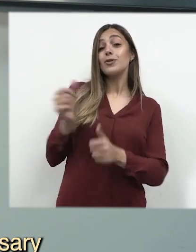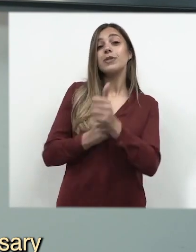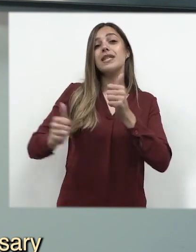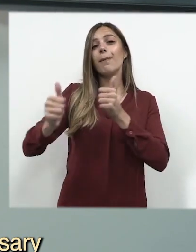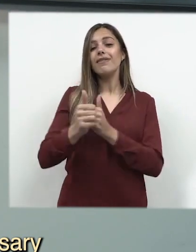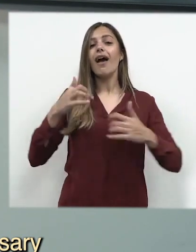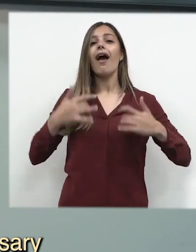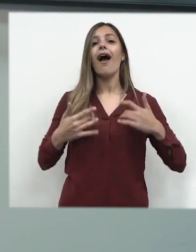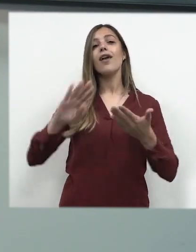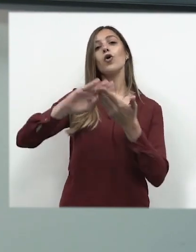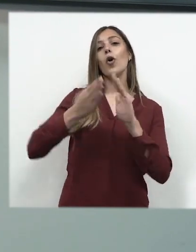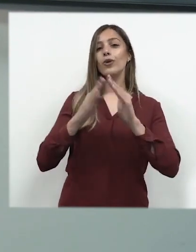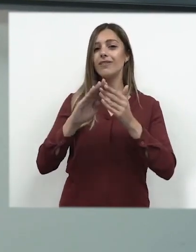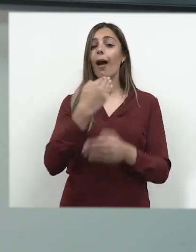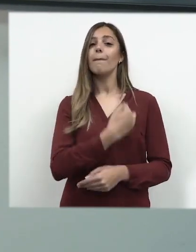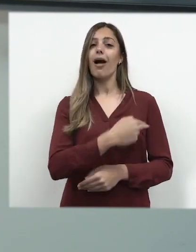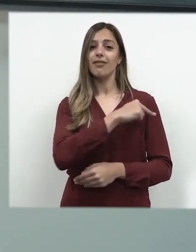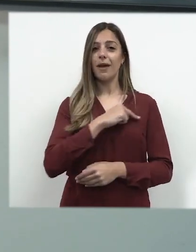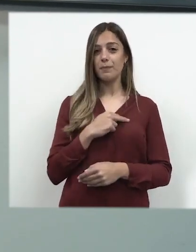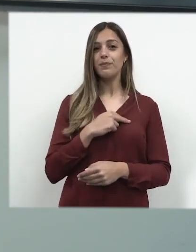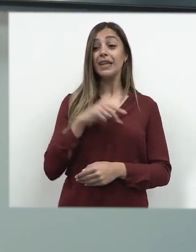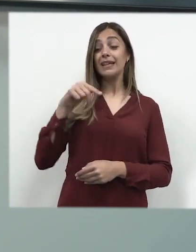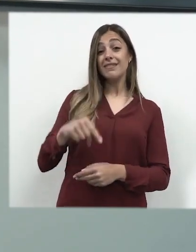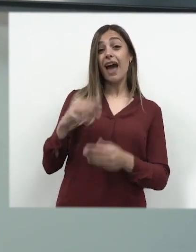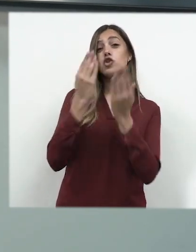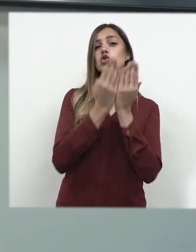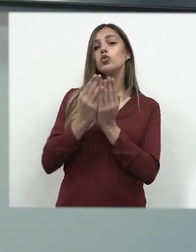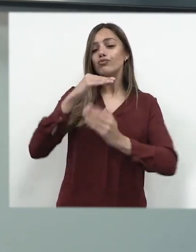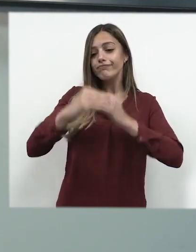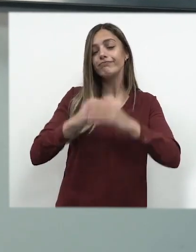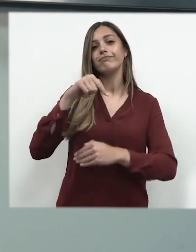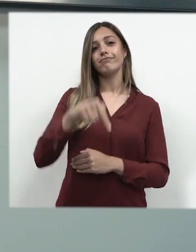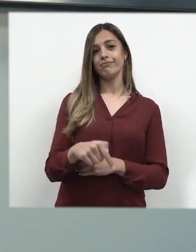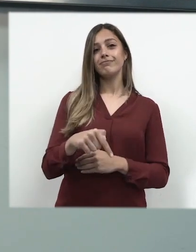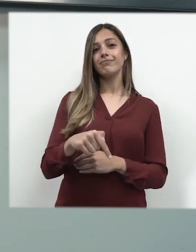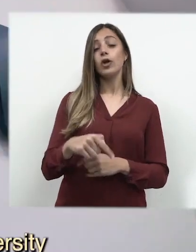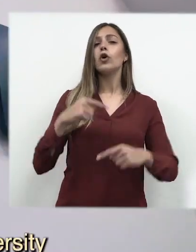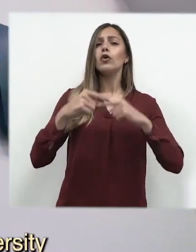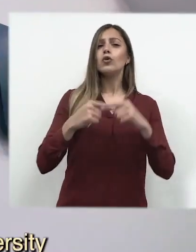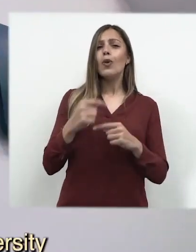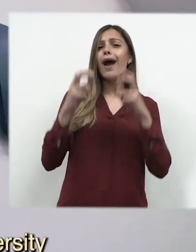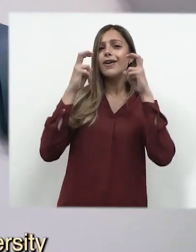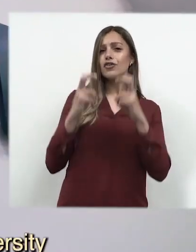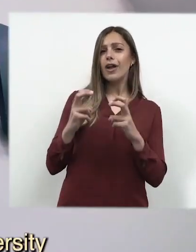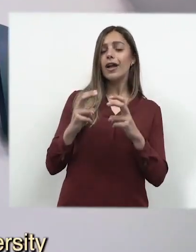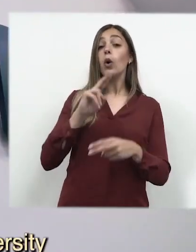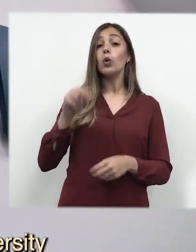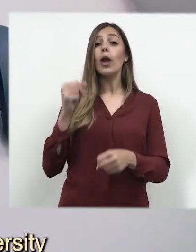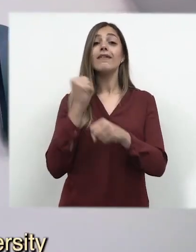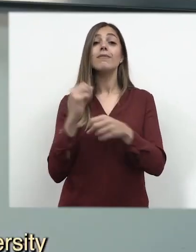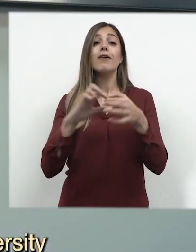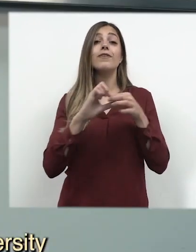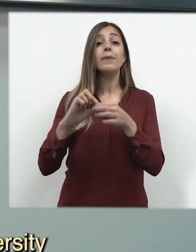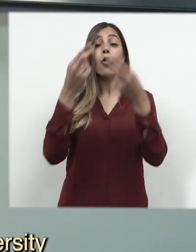istuzjonalizzazzjoni tal-personi id-disabilta f-malta li ma studiju jat-għaddej pal-essa Fejti t-holl riċerka ġietu kolli